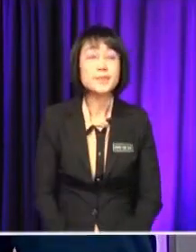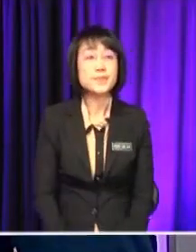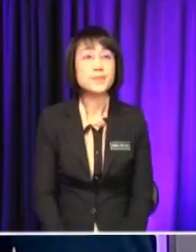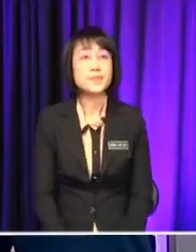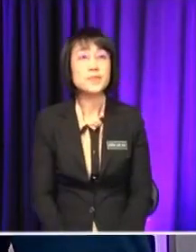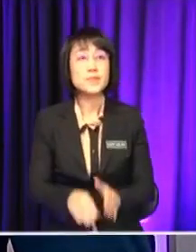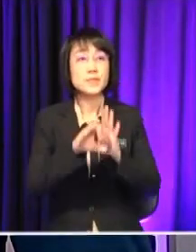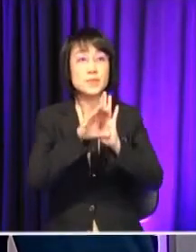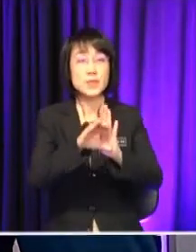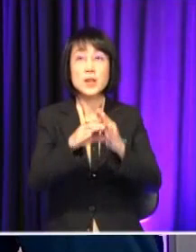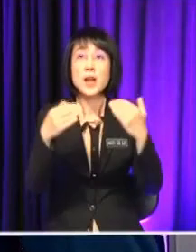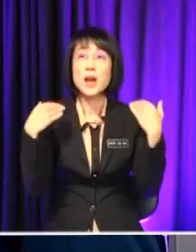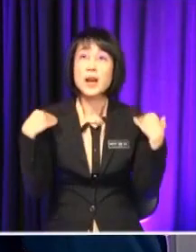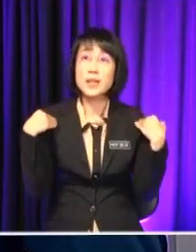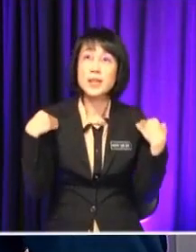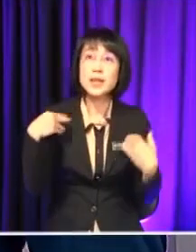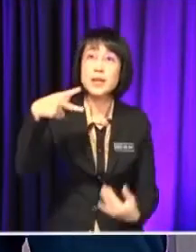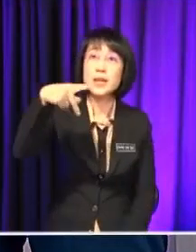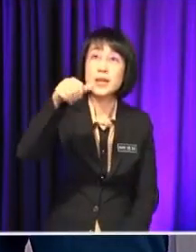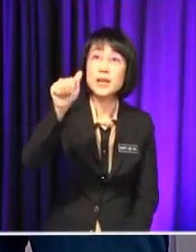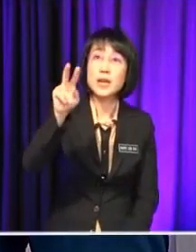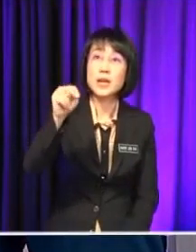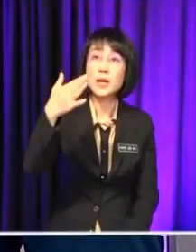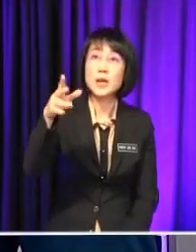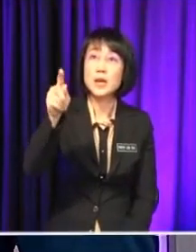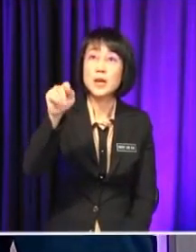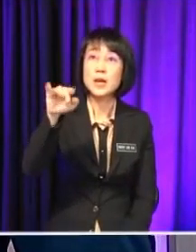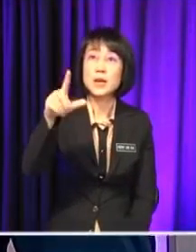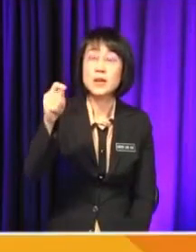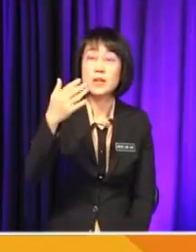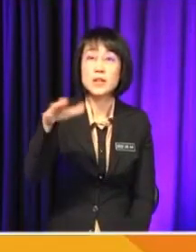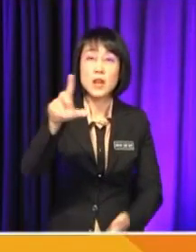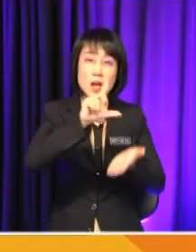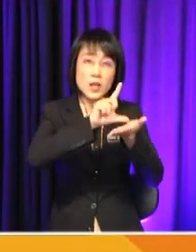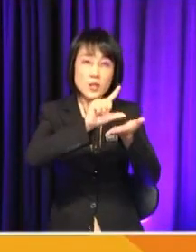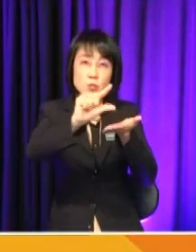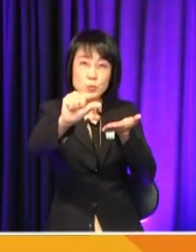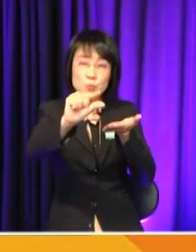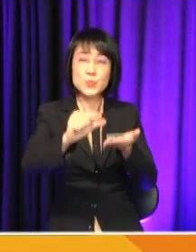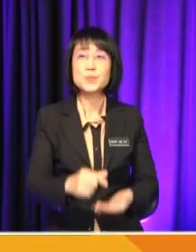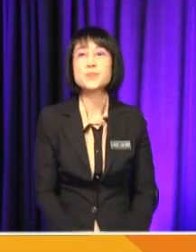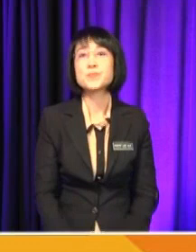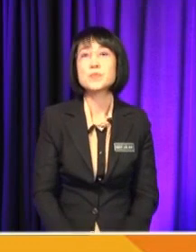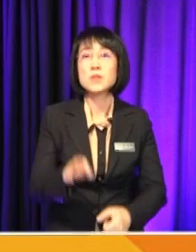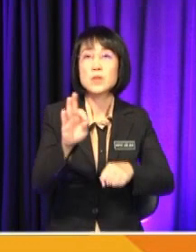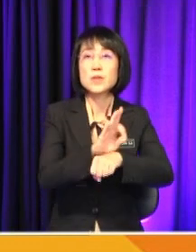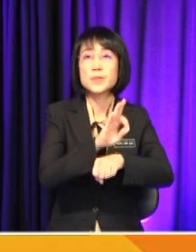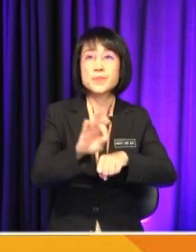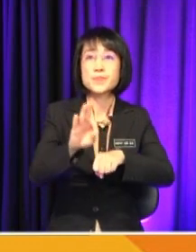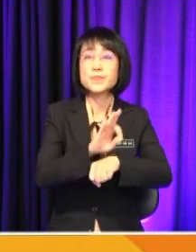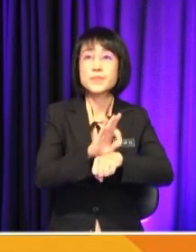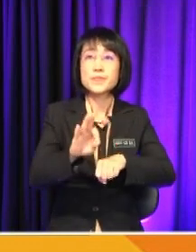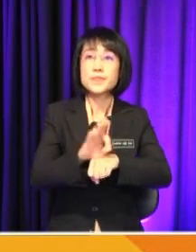depentil zoom di mana jenis ini adalah berfungsi dalam kawalan secara mendata dan